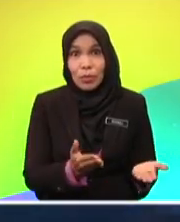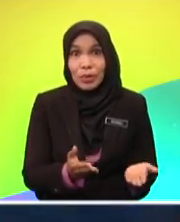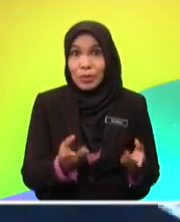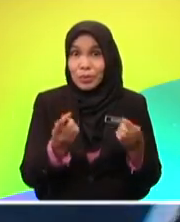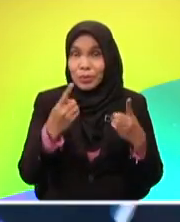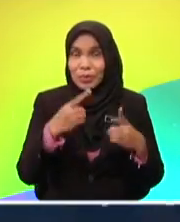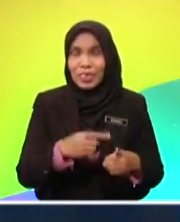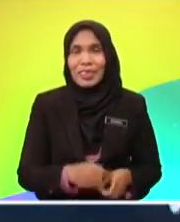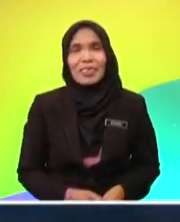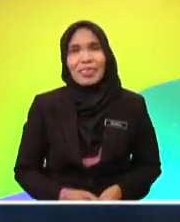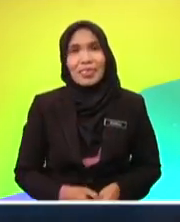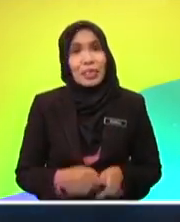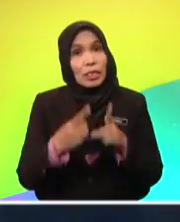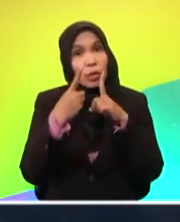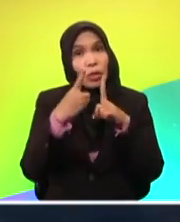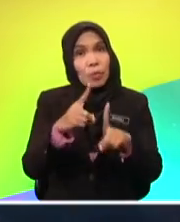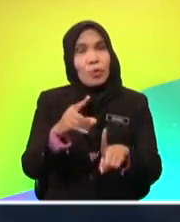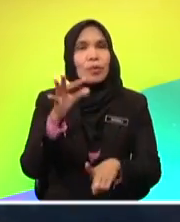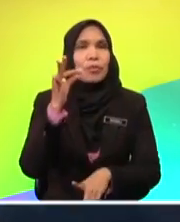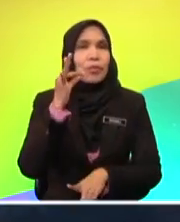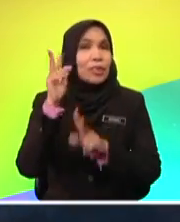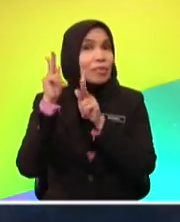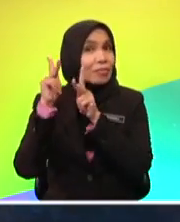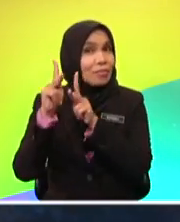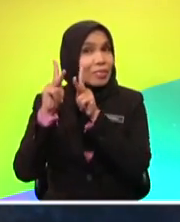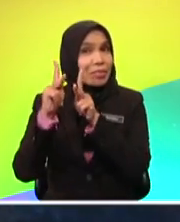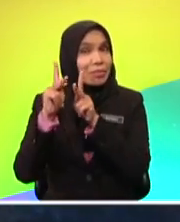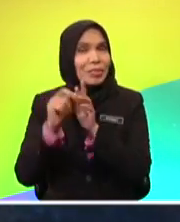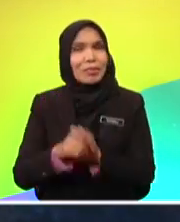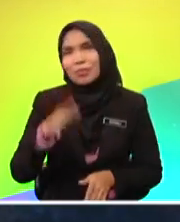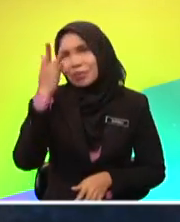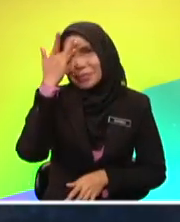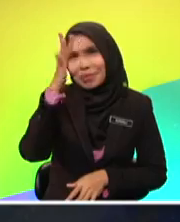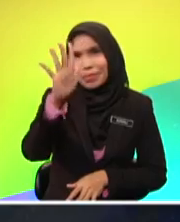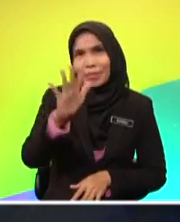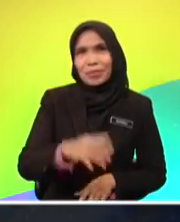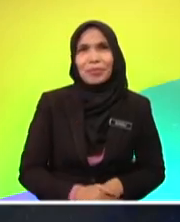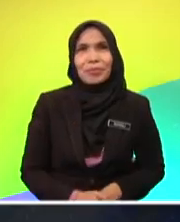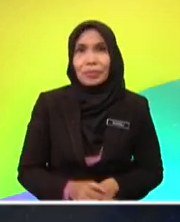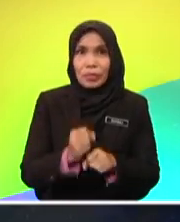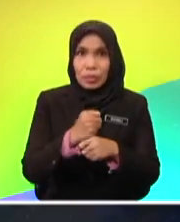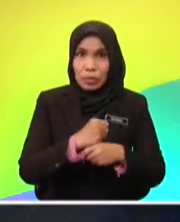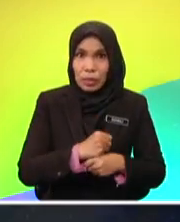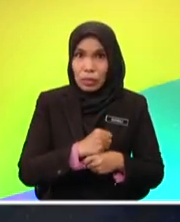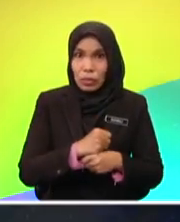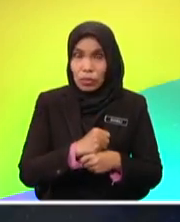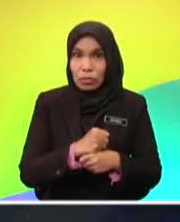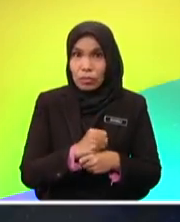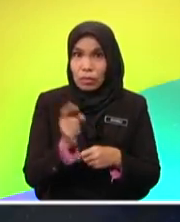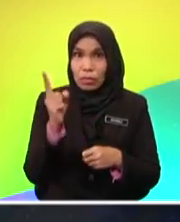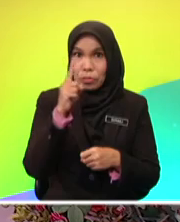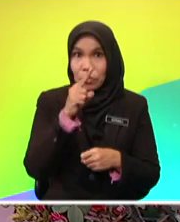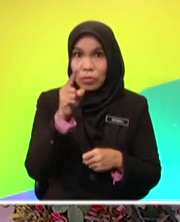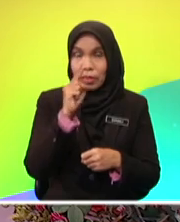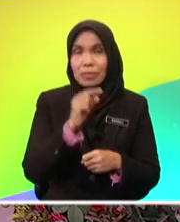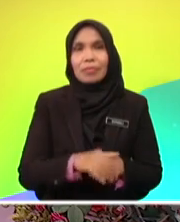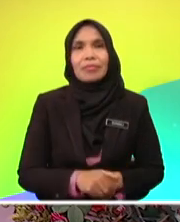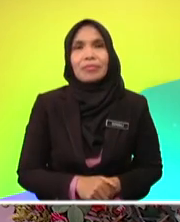Ya, betul. Pandai. Okey, seterusnya. Bentuknya bulat seperti bola.